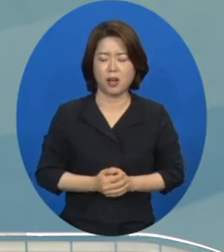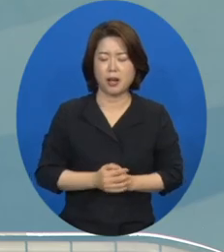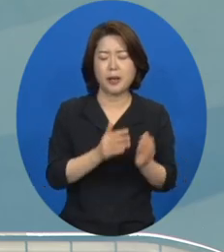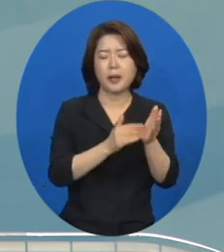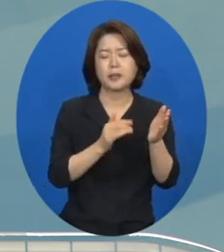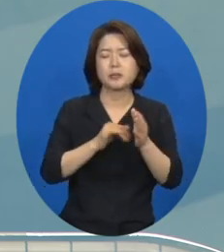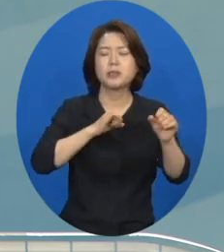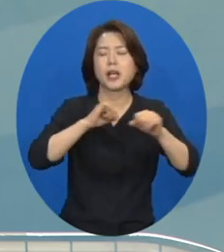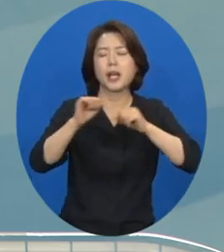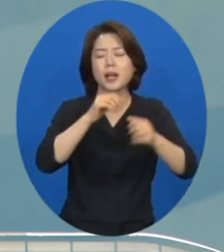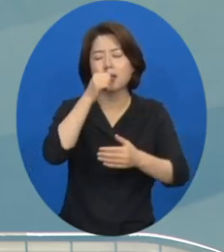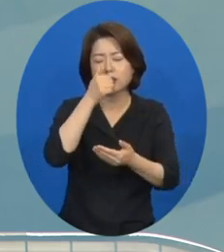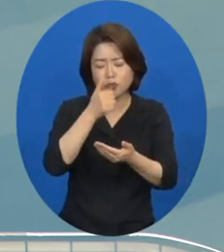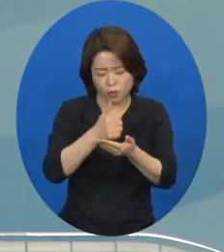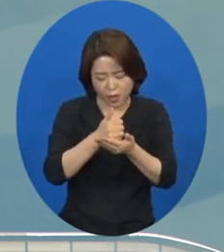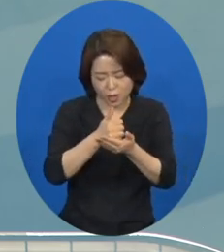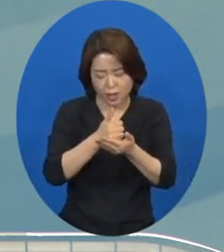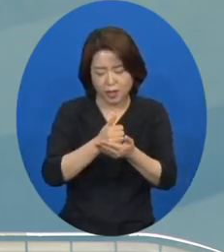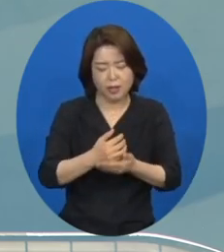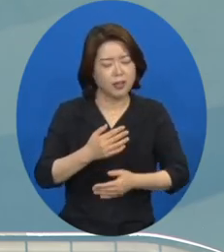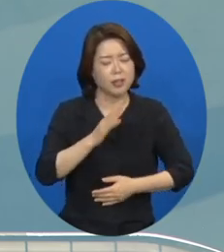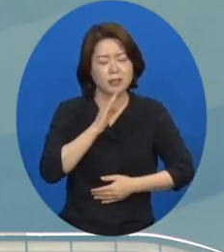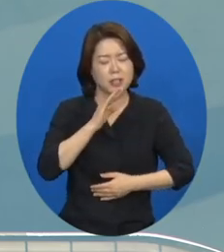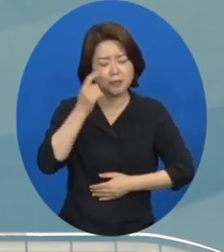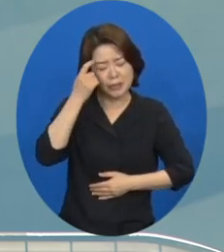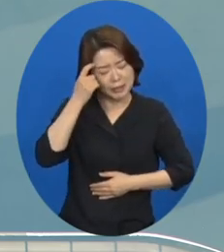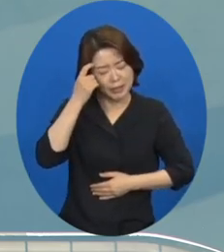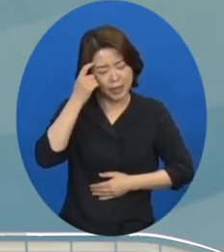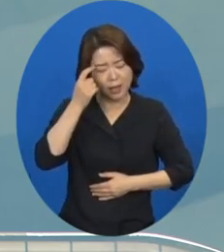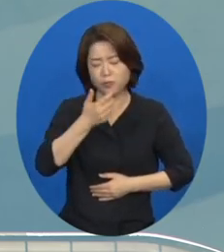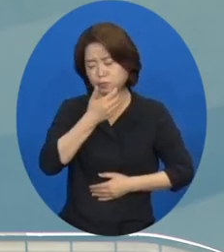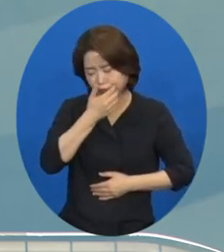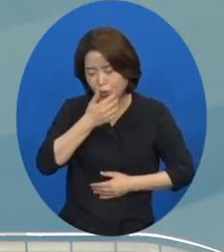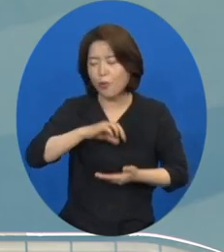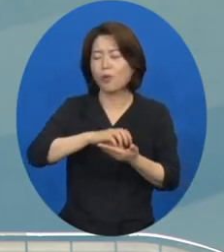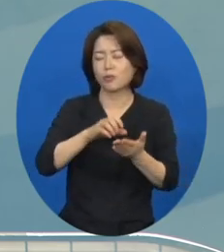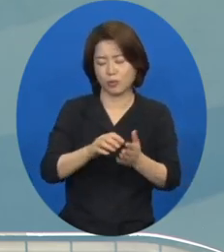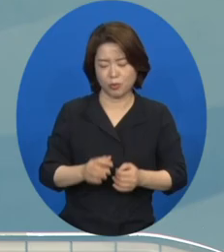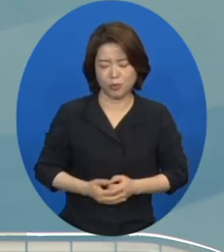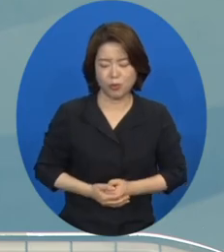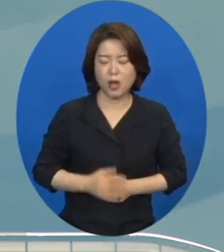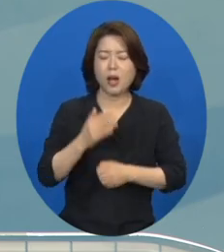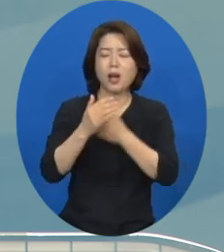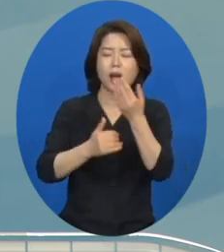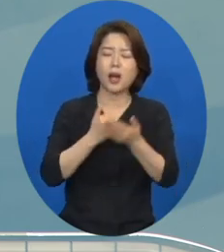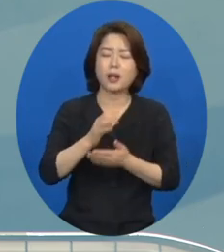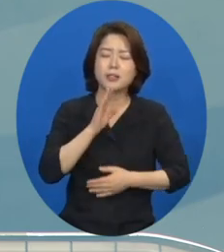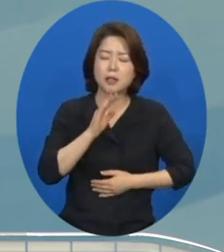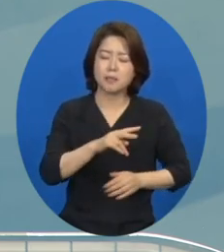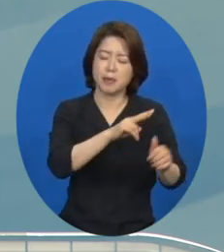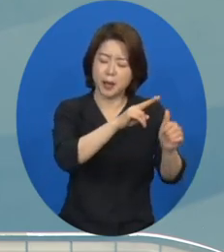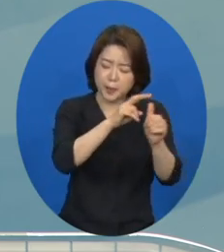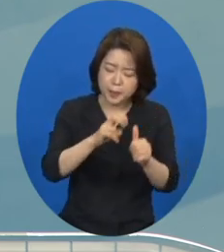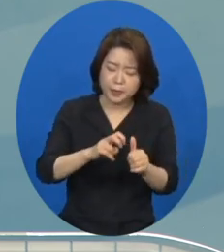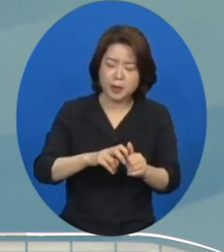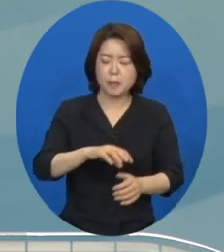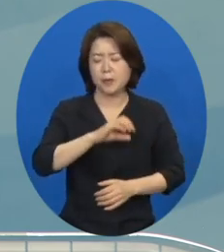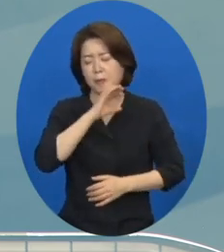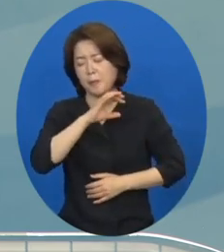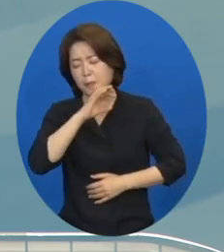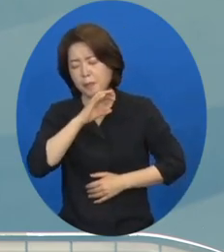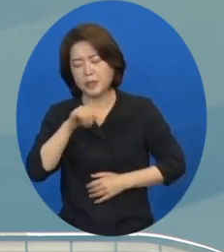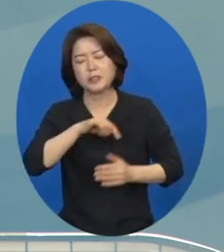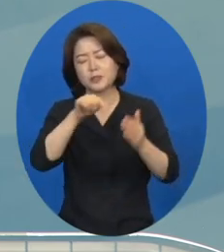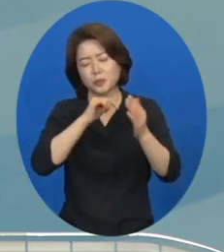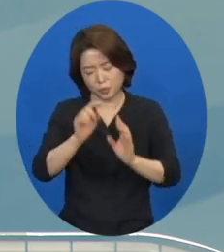은밀하게 짓는 죄는 생각하기도 너무나 부끄럽고 하나님 미움과 원망 불평 속에